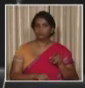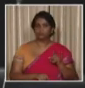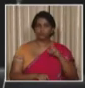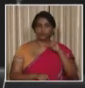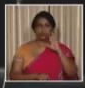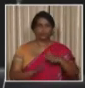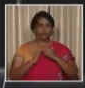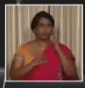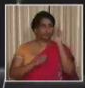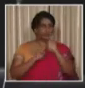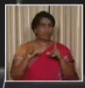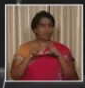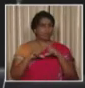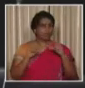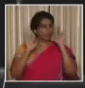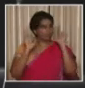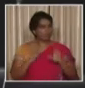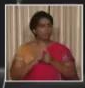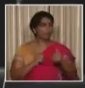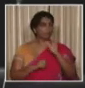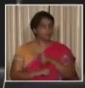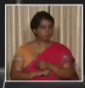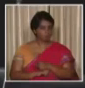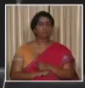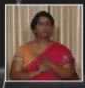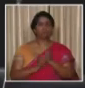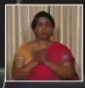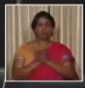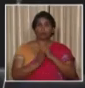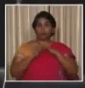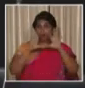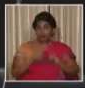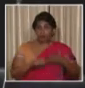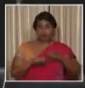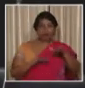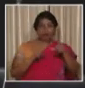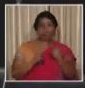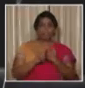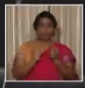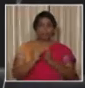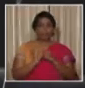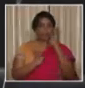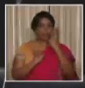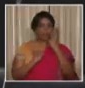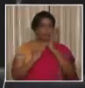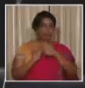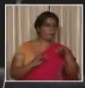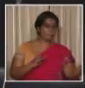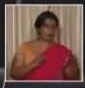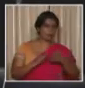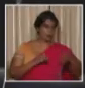අනවසර පදිංචි කිරීම, බලපත්‍ර රහිතව සිටීම යනාදිය. දුම්රි ස්ථානයේ සිට කිලෝමීටර් දෙකක් එහා පැත්තටයි මෙහා